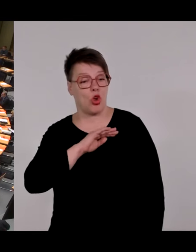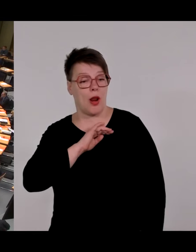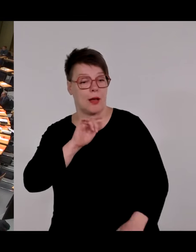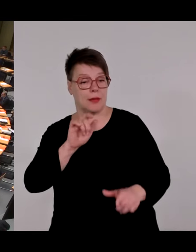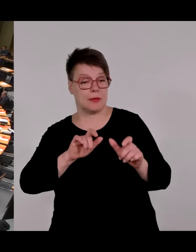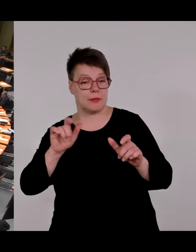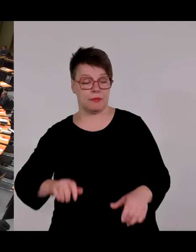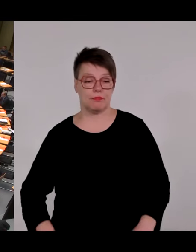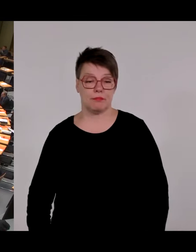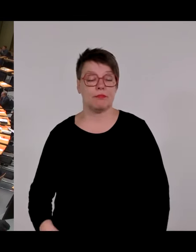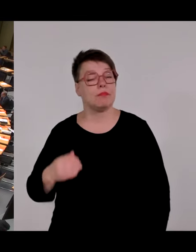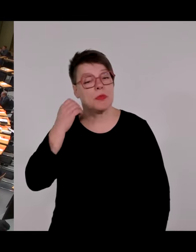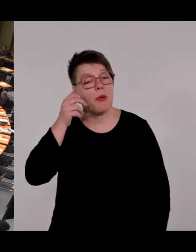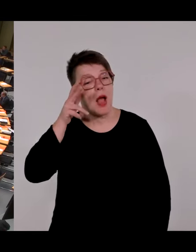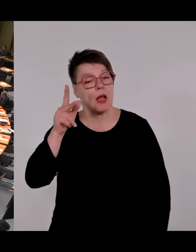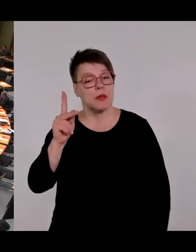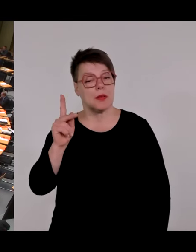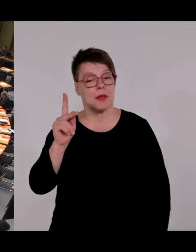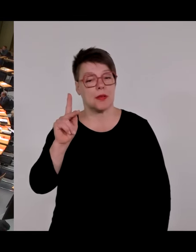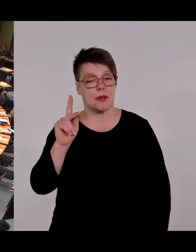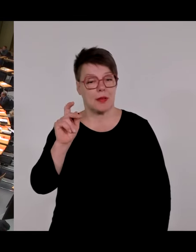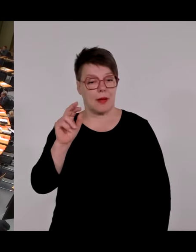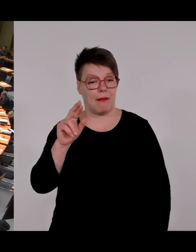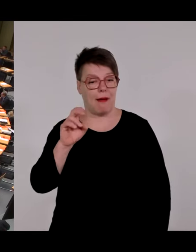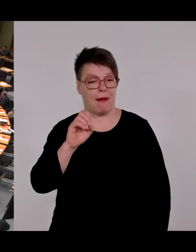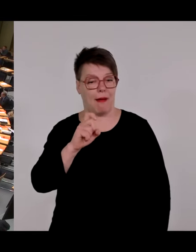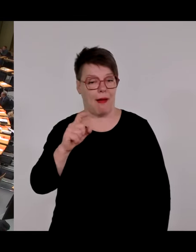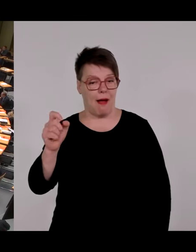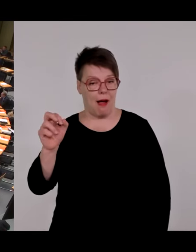getan. Denn